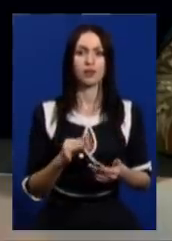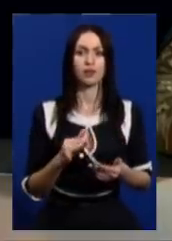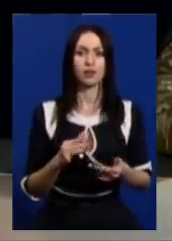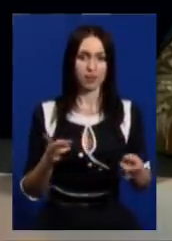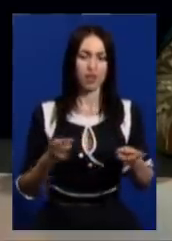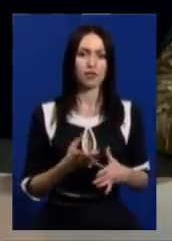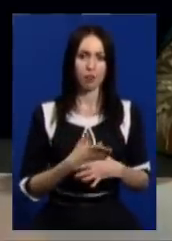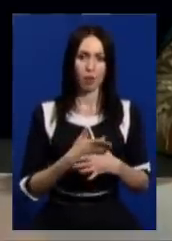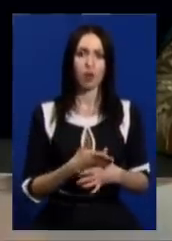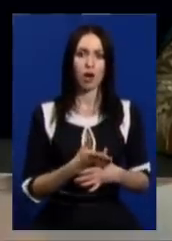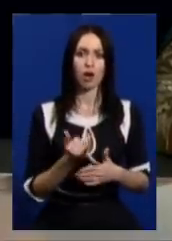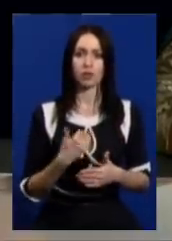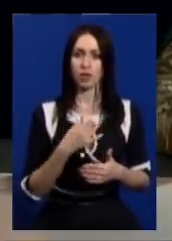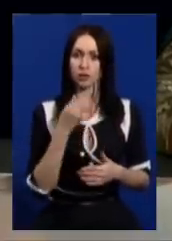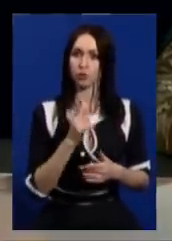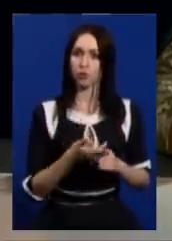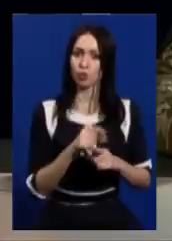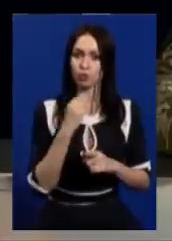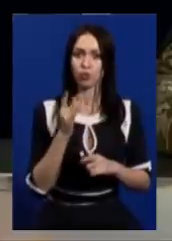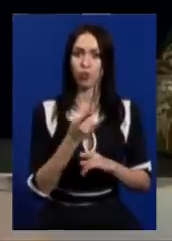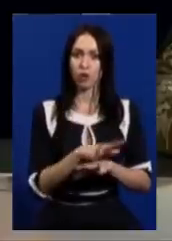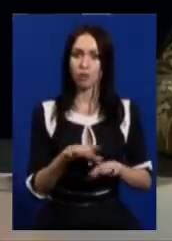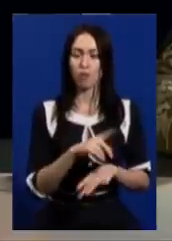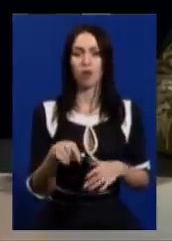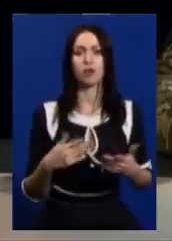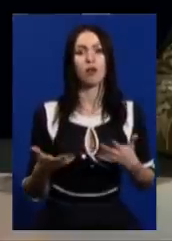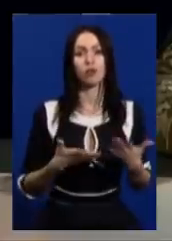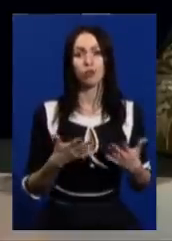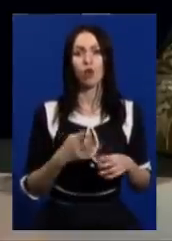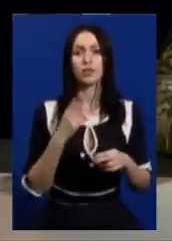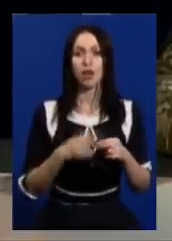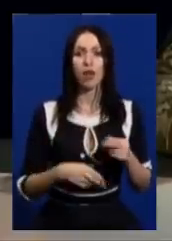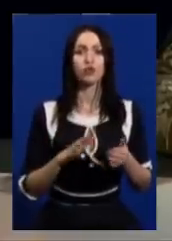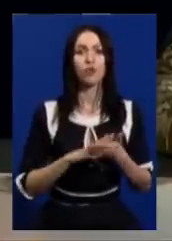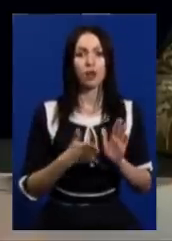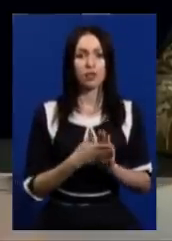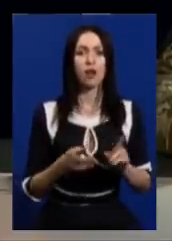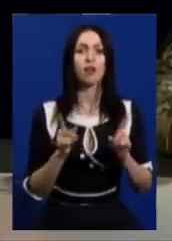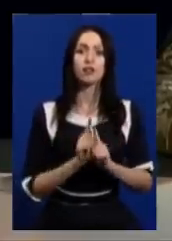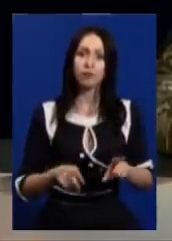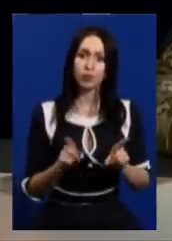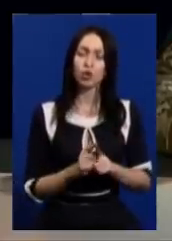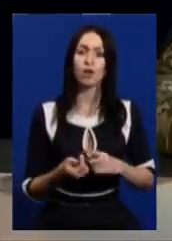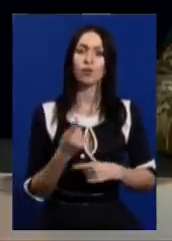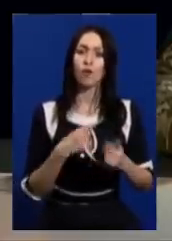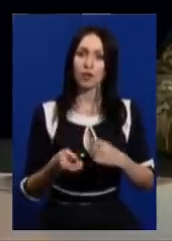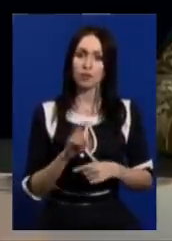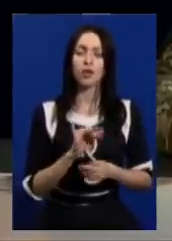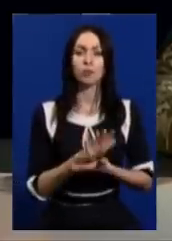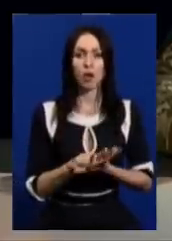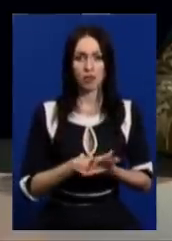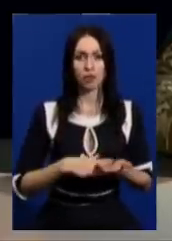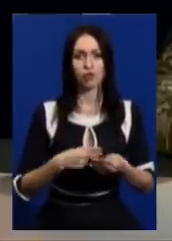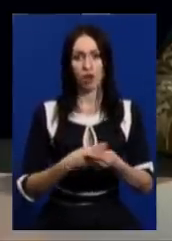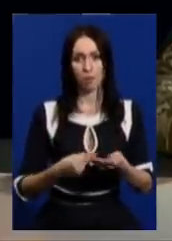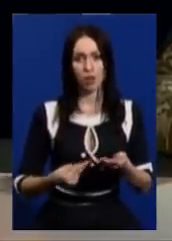надо помогать. И я вам скажу, что очень многие ребята, которые позаканчивали контракты, все равно возвращались и продолжали,